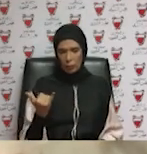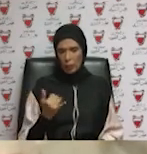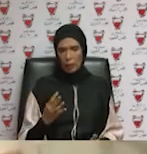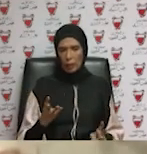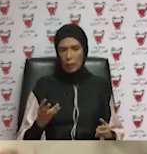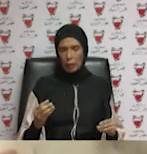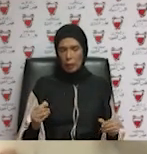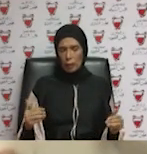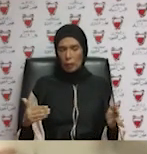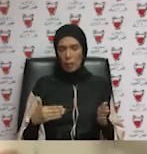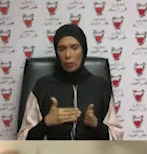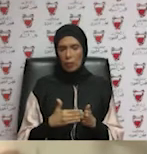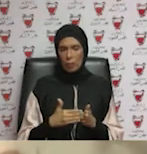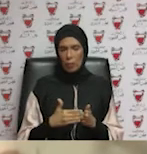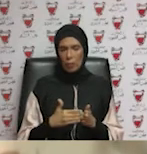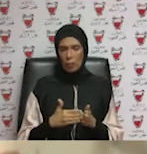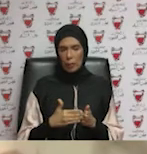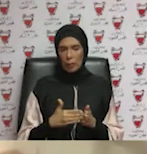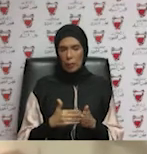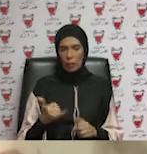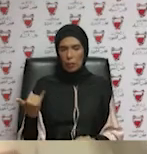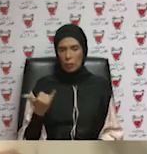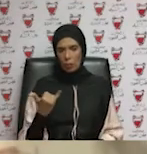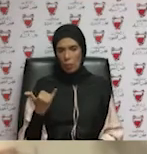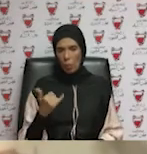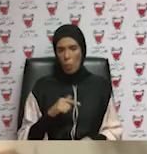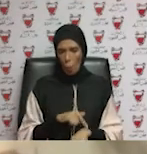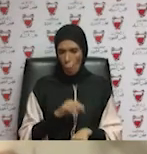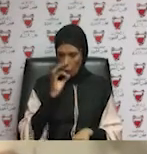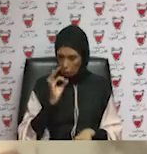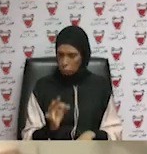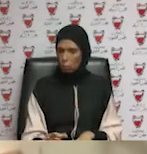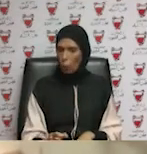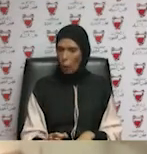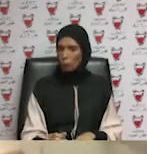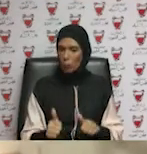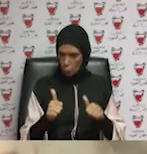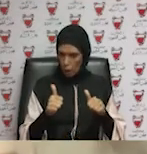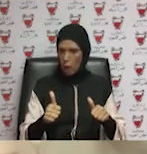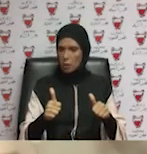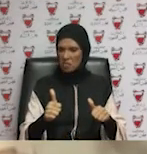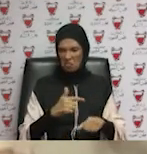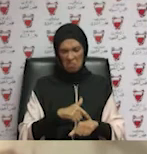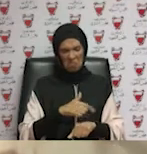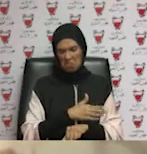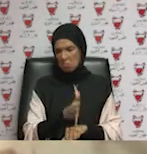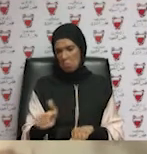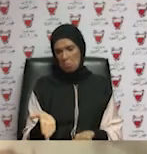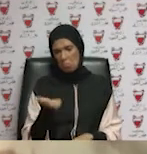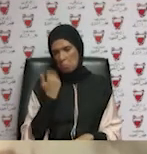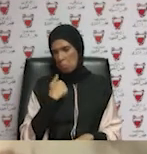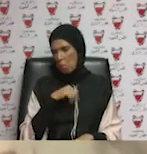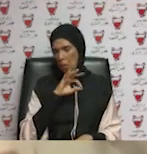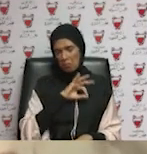الختامية، مو لحالها إنما أهميتها في وقتها، إذا جاءت في وقت متأخر فقدت كثير